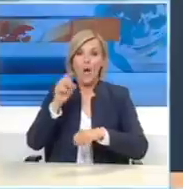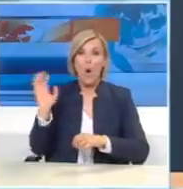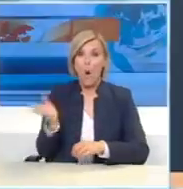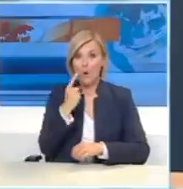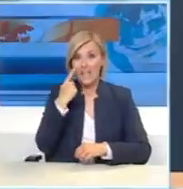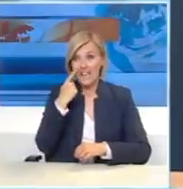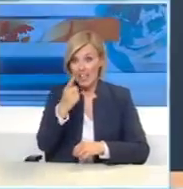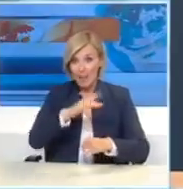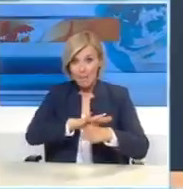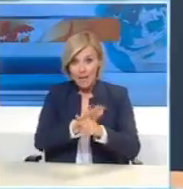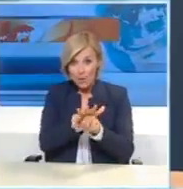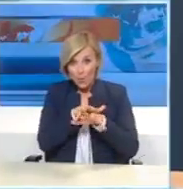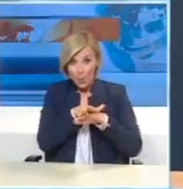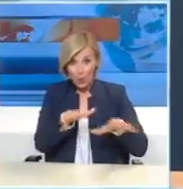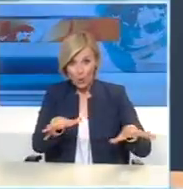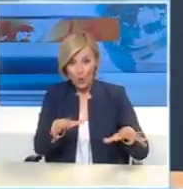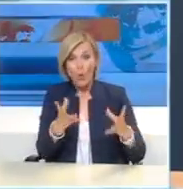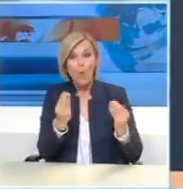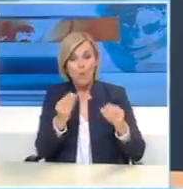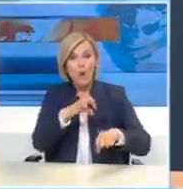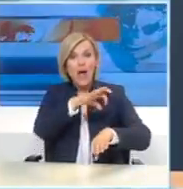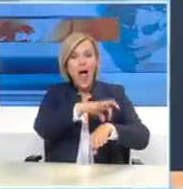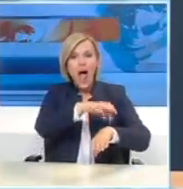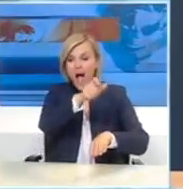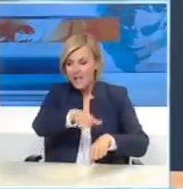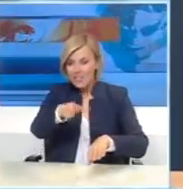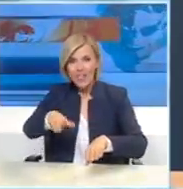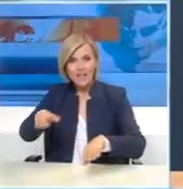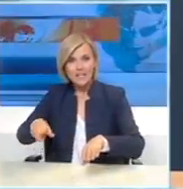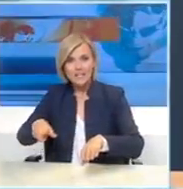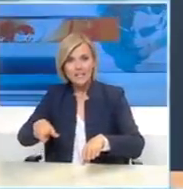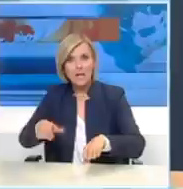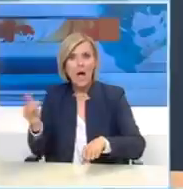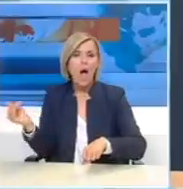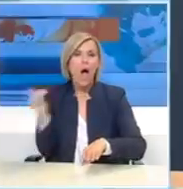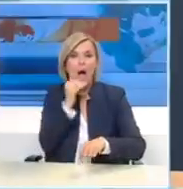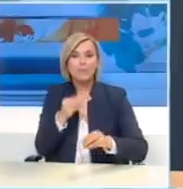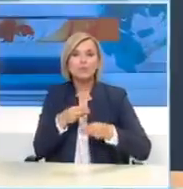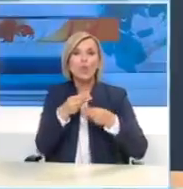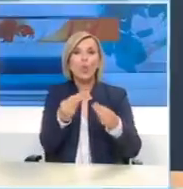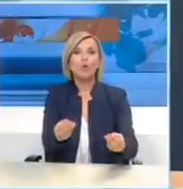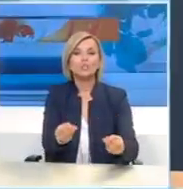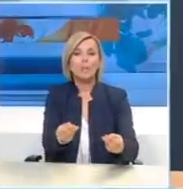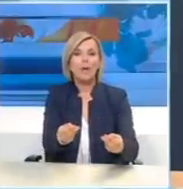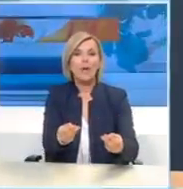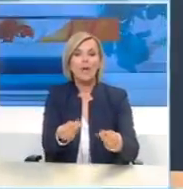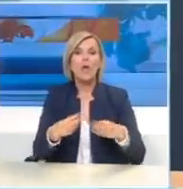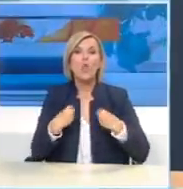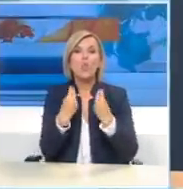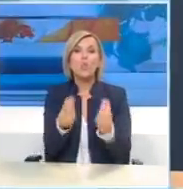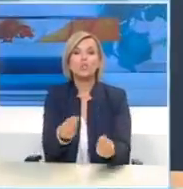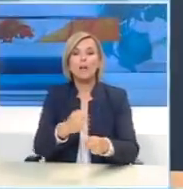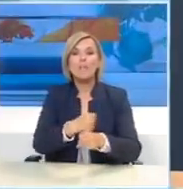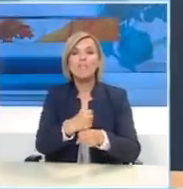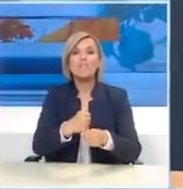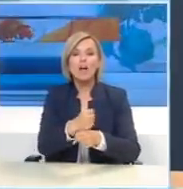της επιδημίας ήταν ότι πολλοί ασθενείς άμεσα είχαν πρόσβαση στη φαρμακευτική αυτή θεραπεία λόγω των ενεργειών